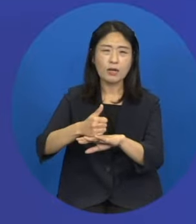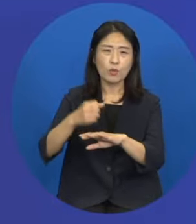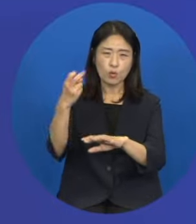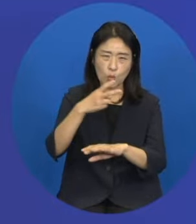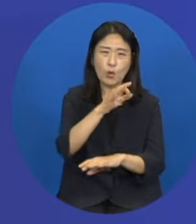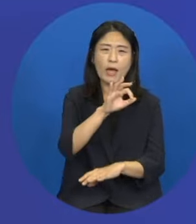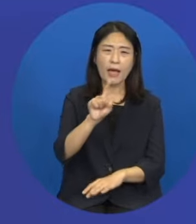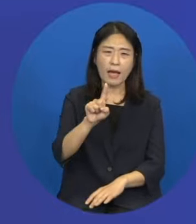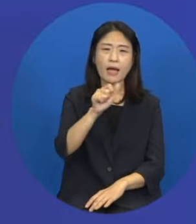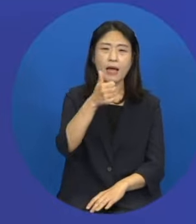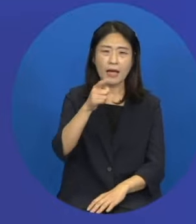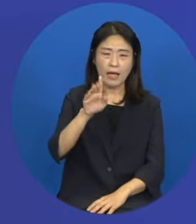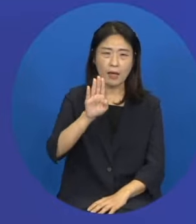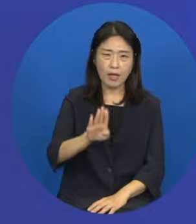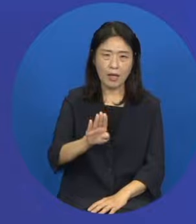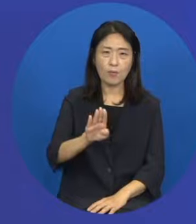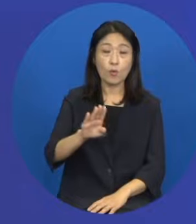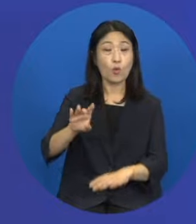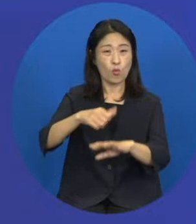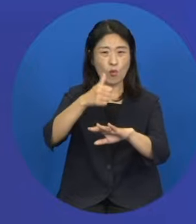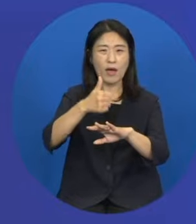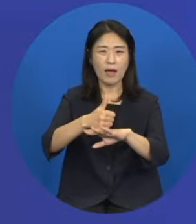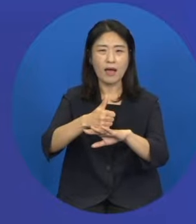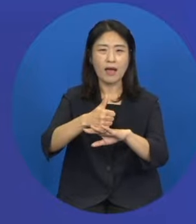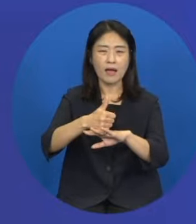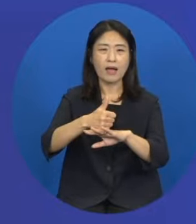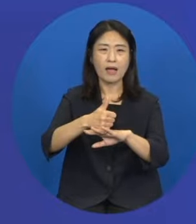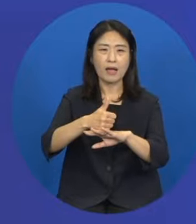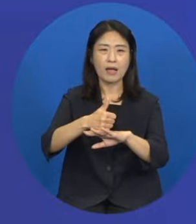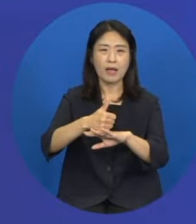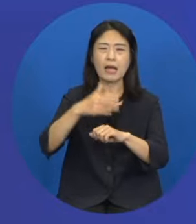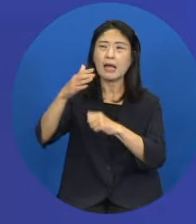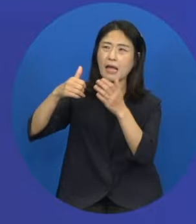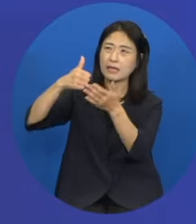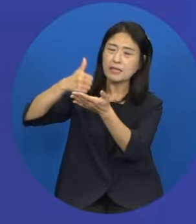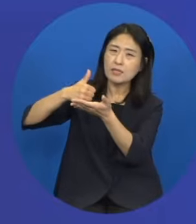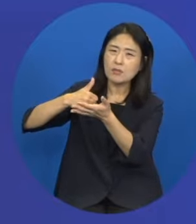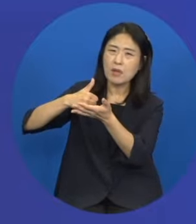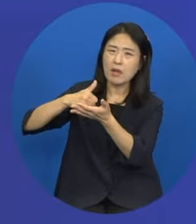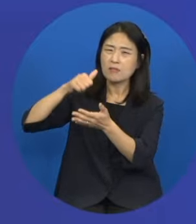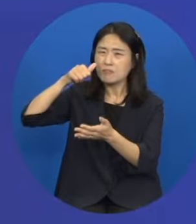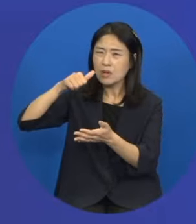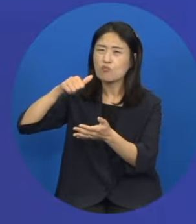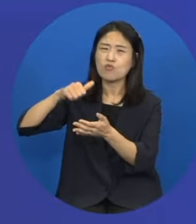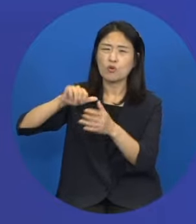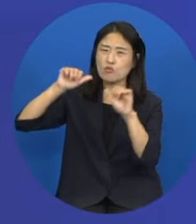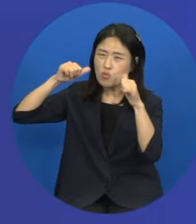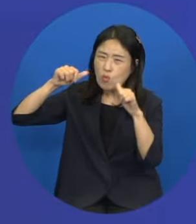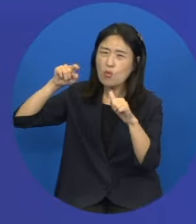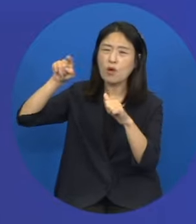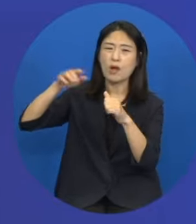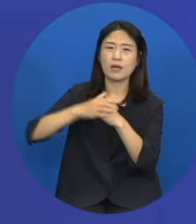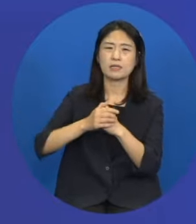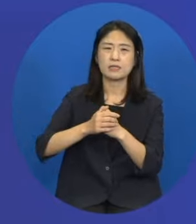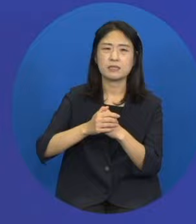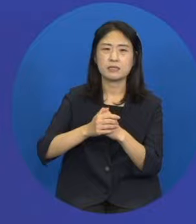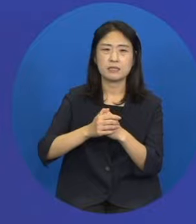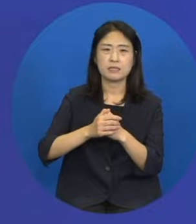이세벨, 하나님을 대놓고 무시하고 조롱하죠. 아수르의 사네립